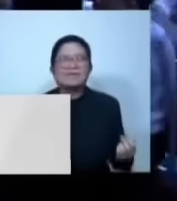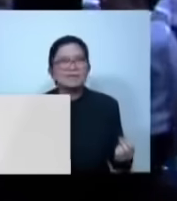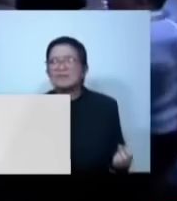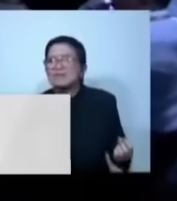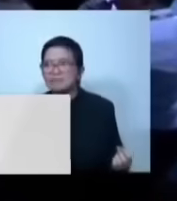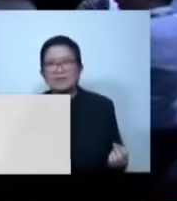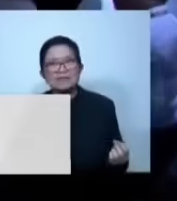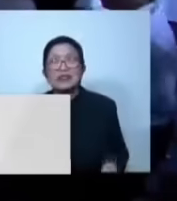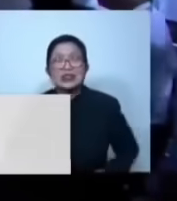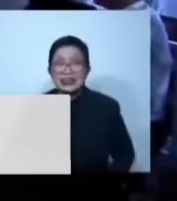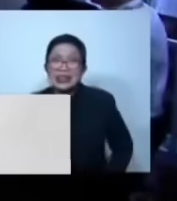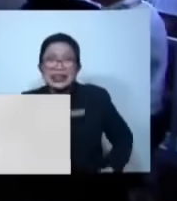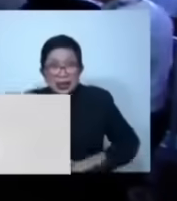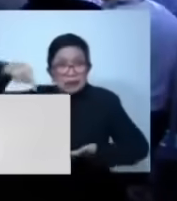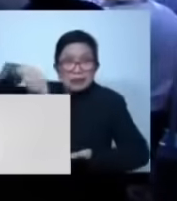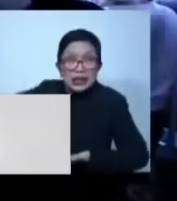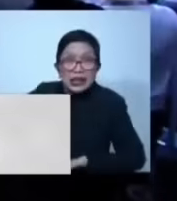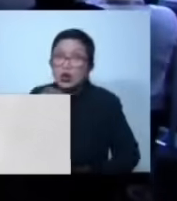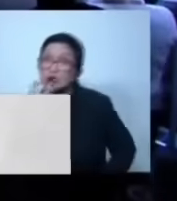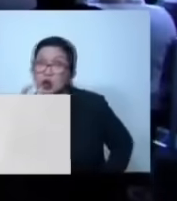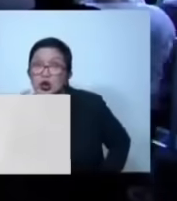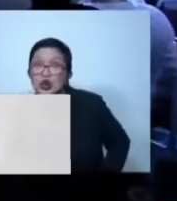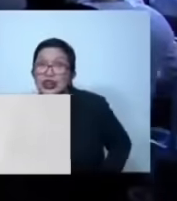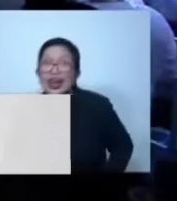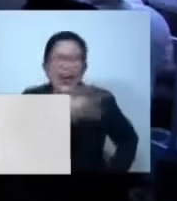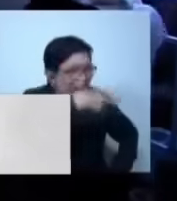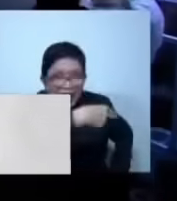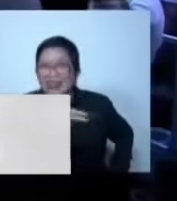Indonesia kita memilih untuk